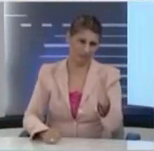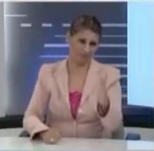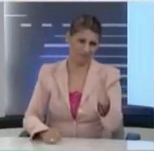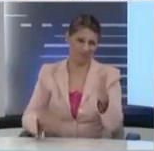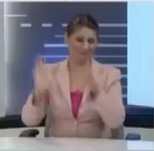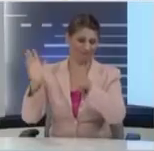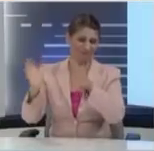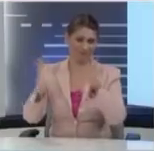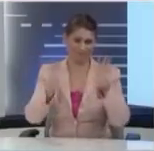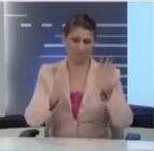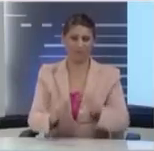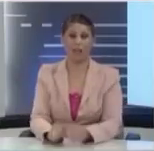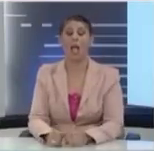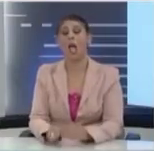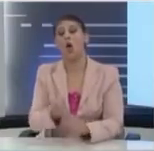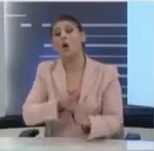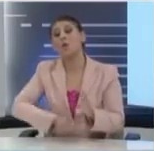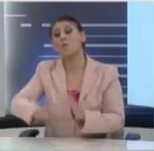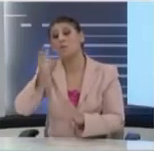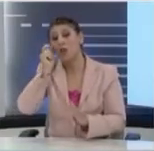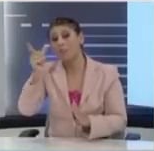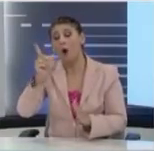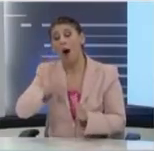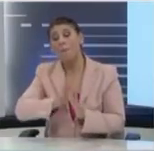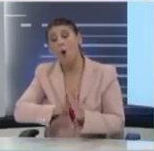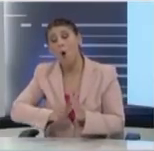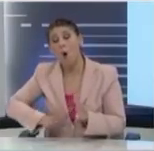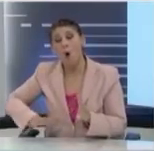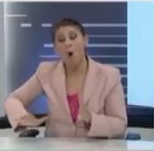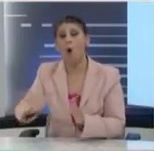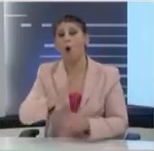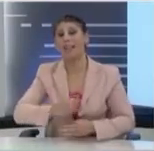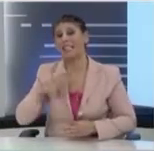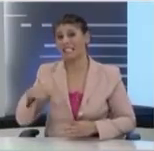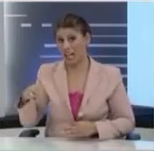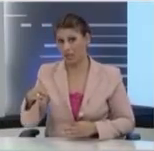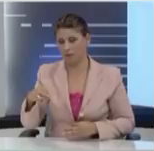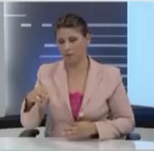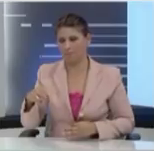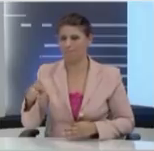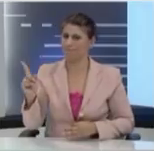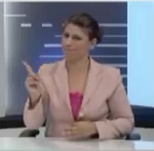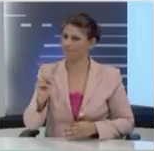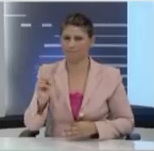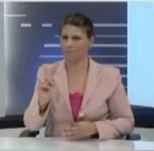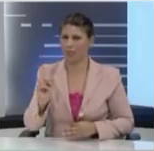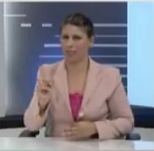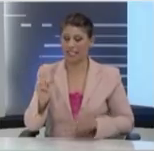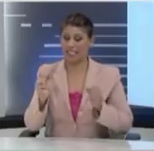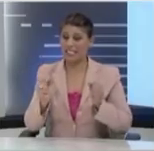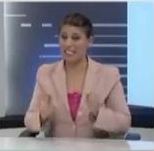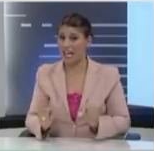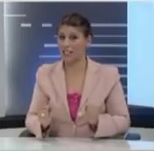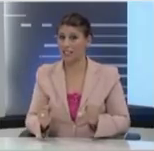Το εντυπωσιακότερο όλων όμως, κύριε συνάδελφοι, δεν είναι μόνο η